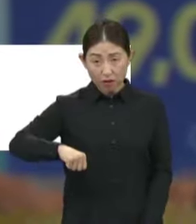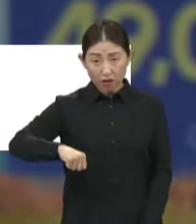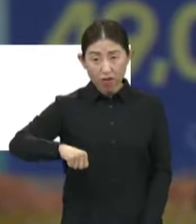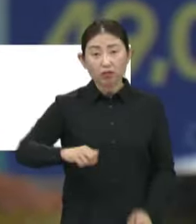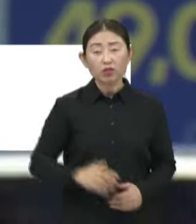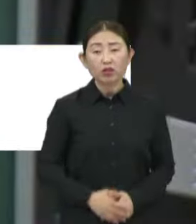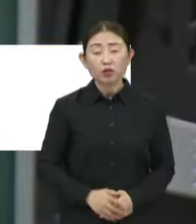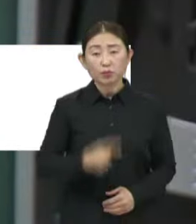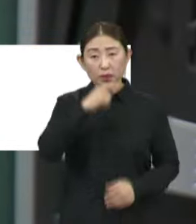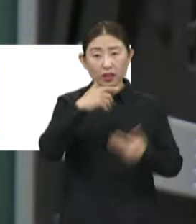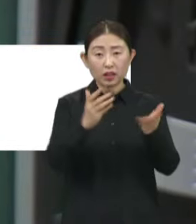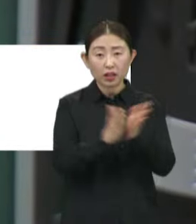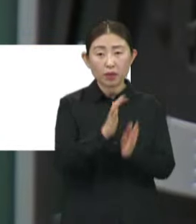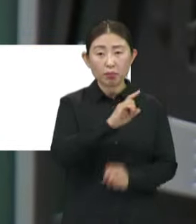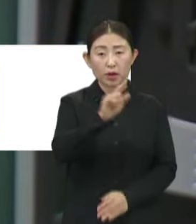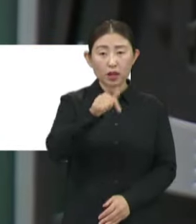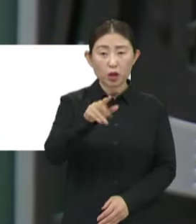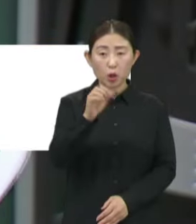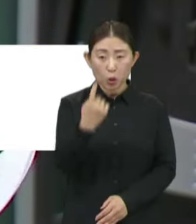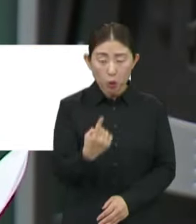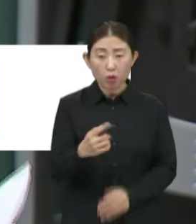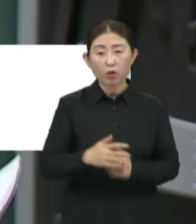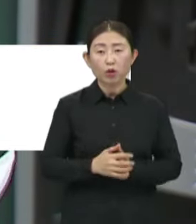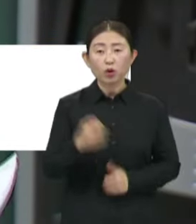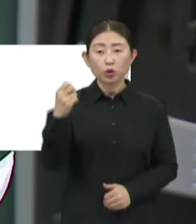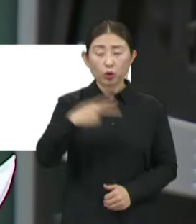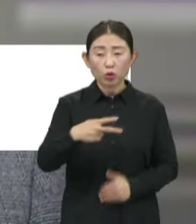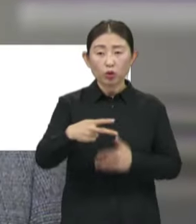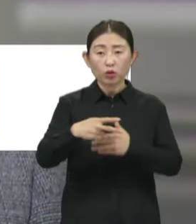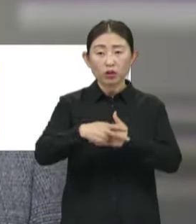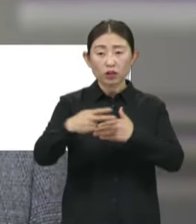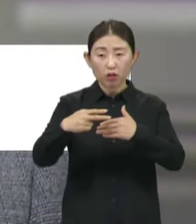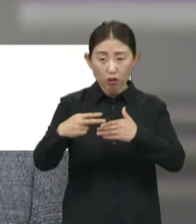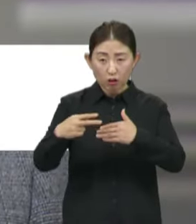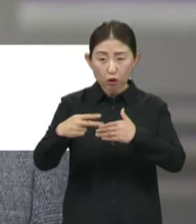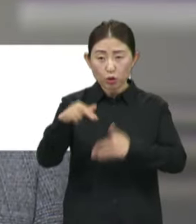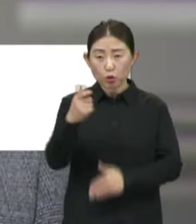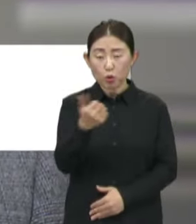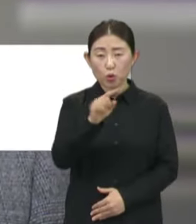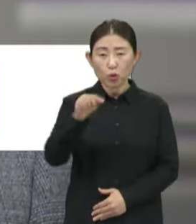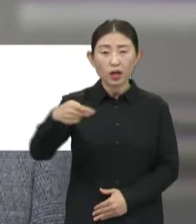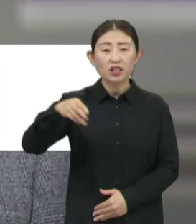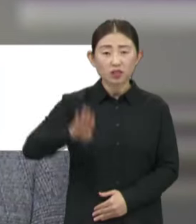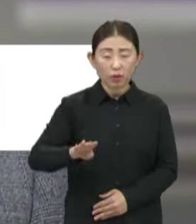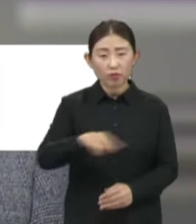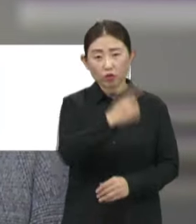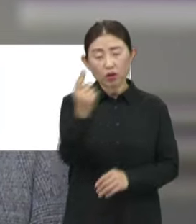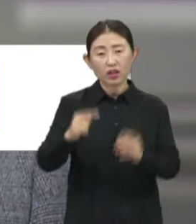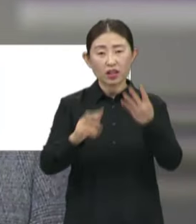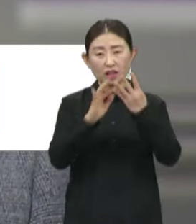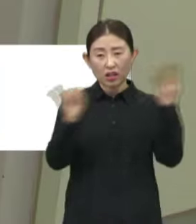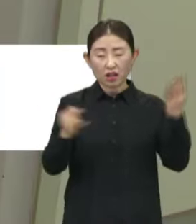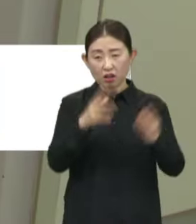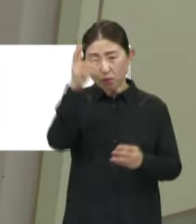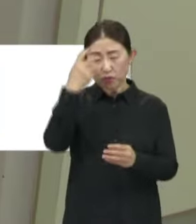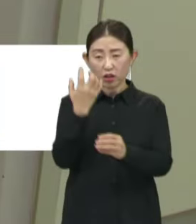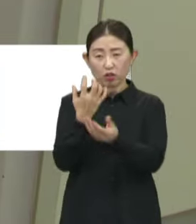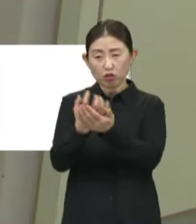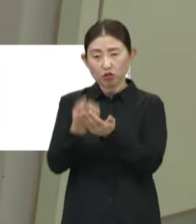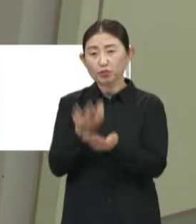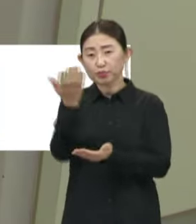위반한 혐의로 국민의힘 박경호 대전 대덕구 당협위원장과 송할섭 시의원 등 4명이 검찰에